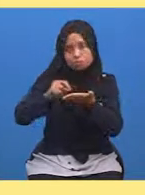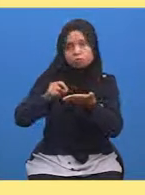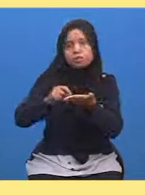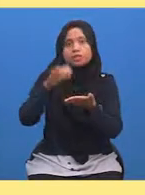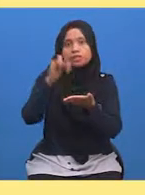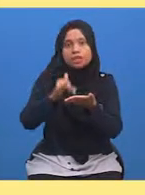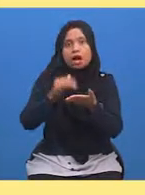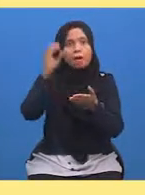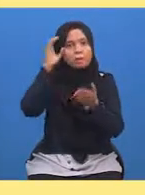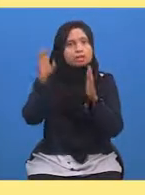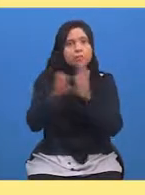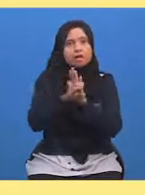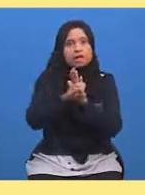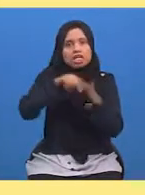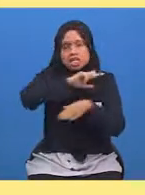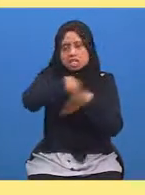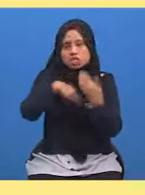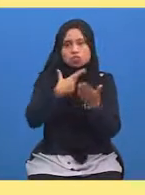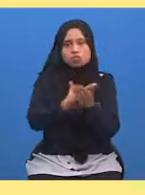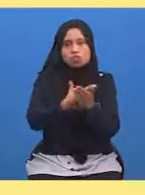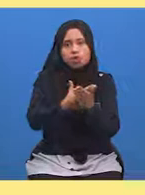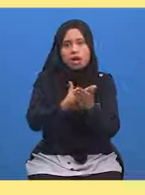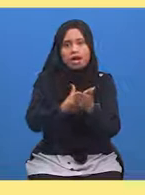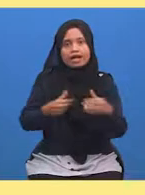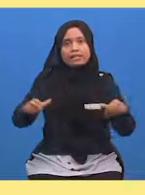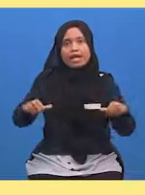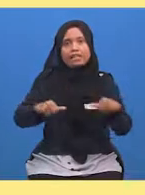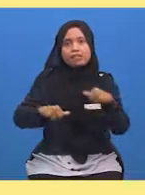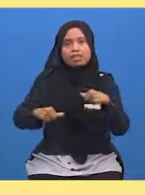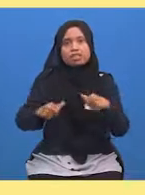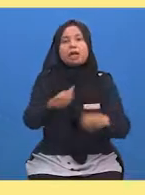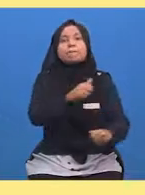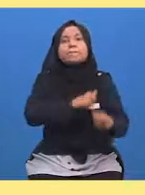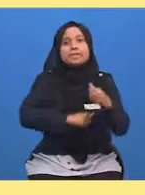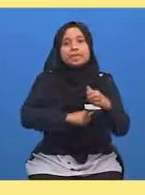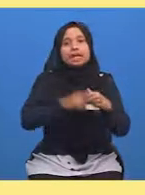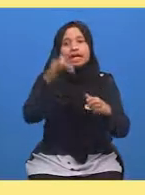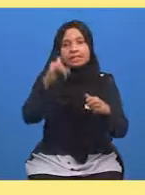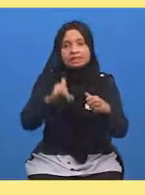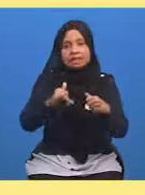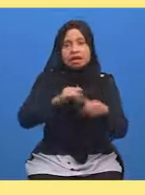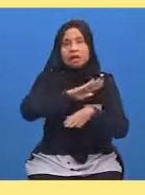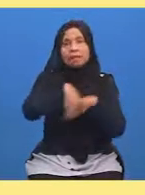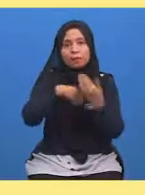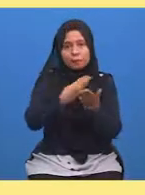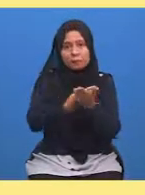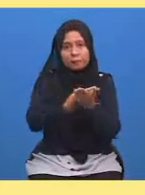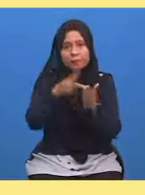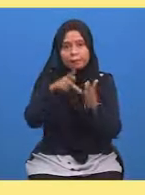yang menggambarkan keseluruhan operasi perniagaan yang